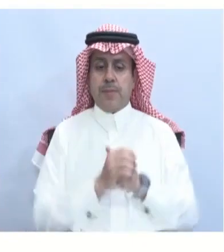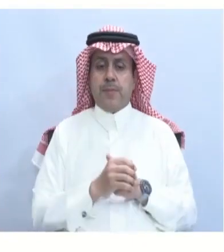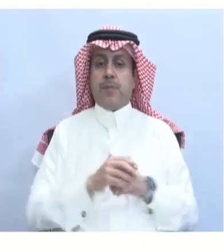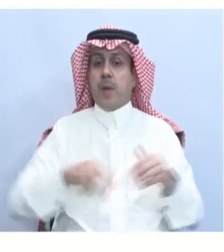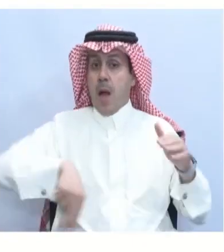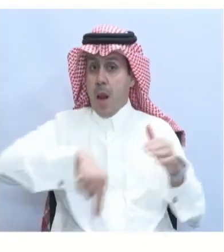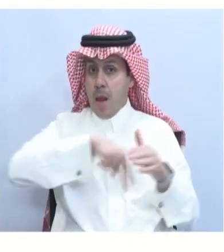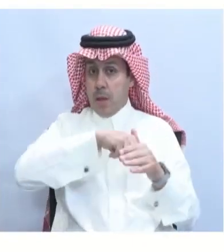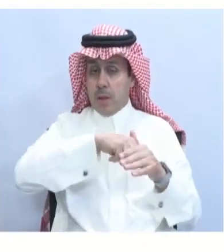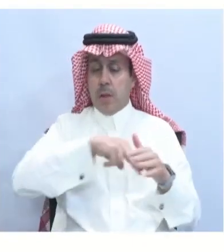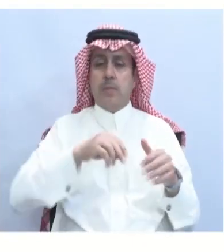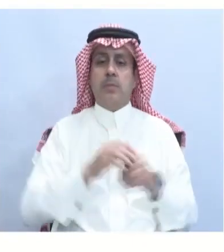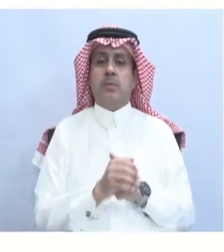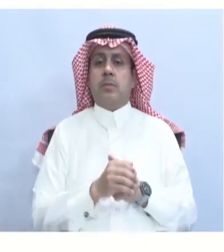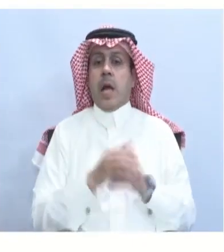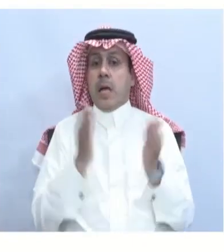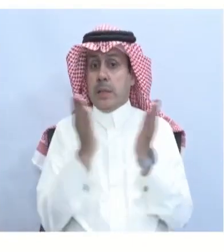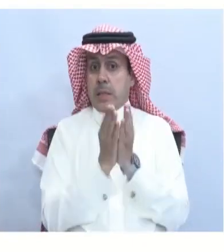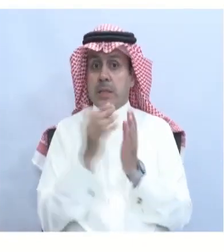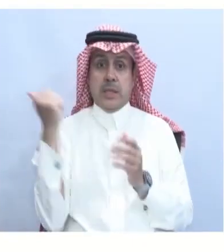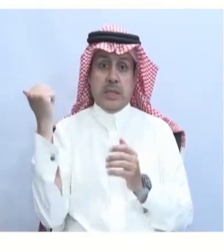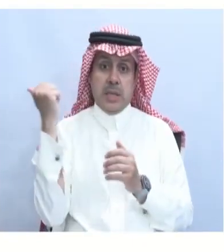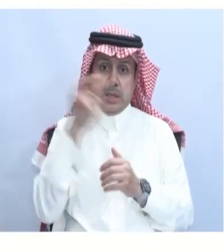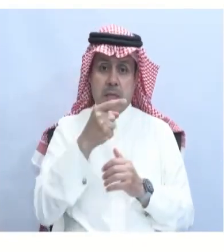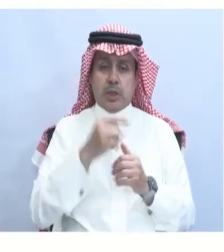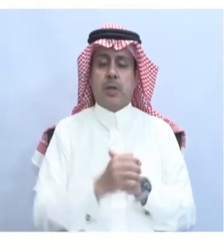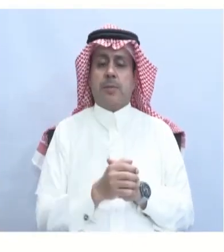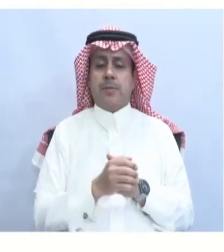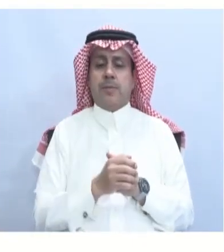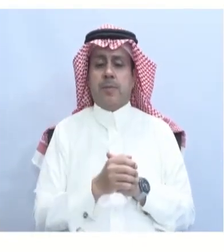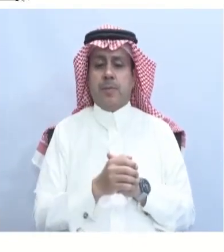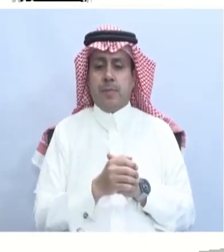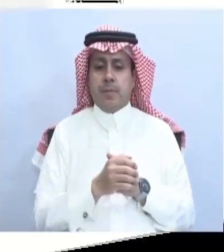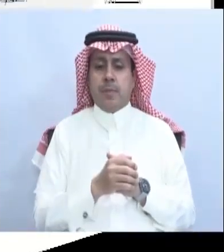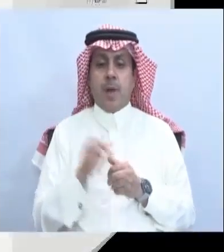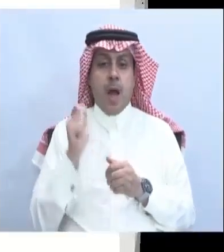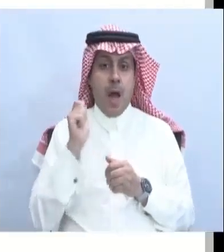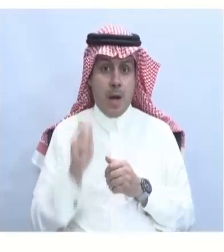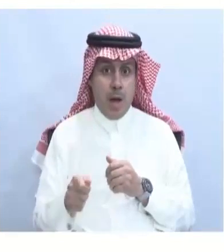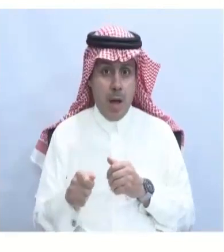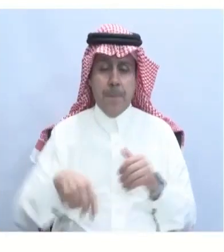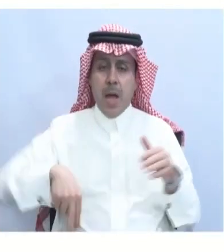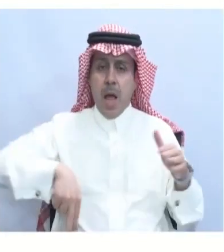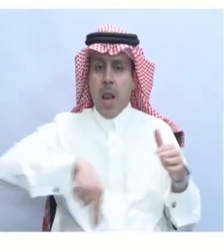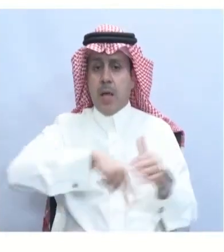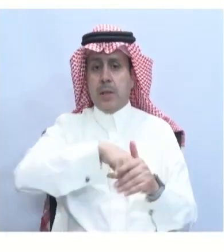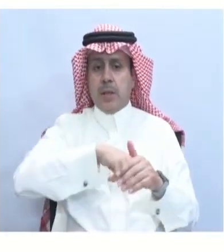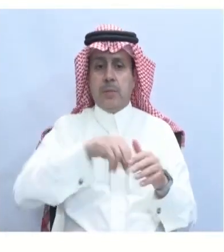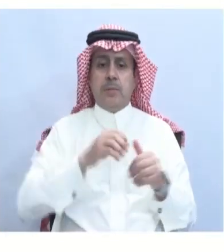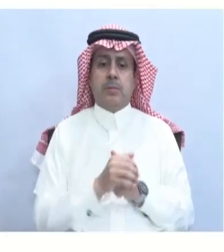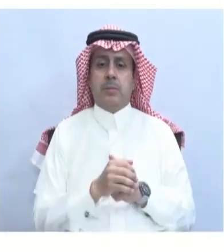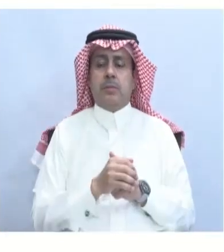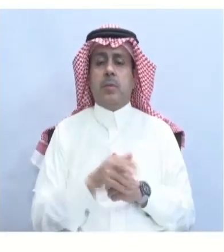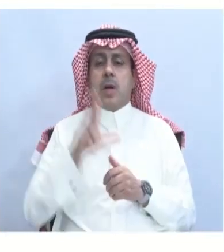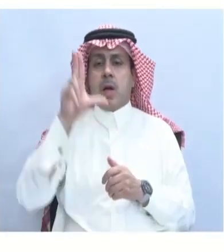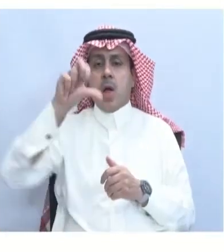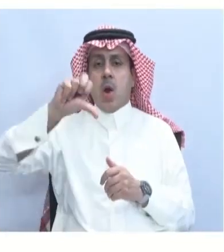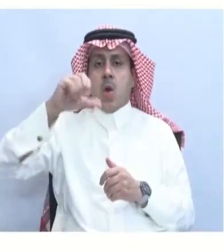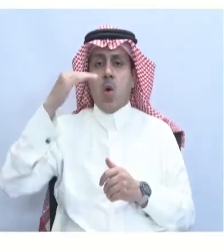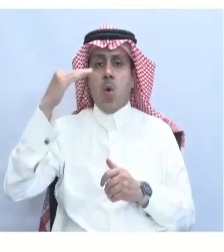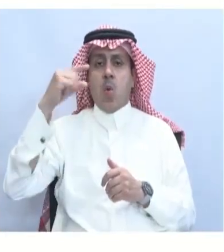العده هو الدرس السادس عشر وهو فيما يتعلق باحكام العده وهنا الوحده